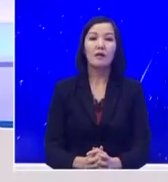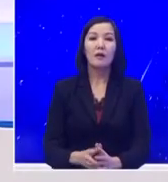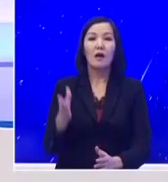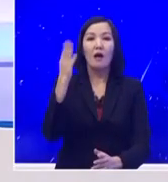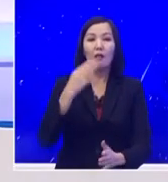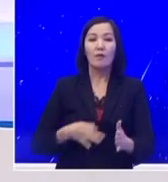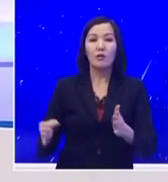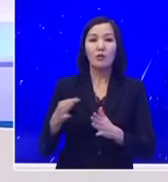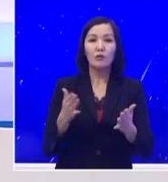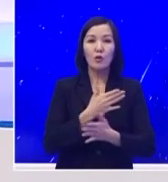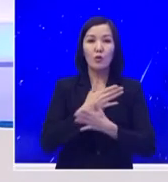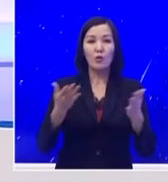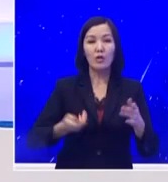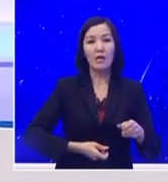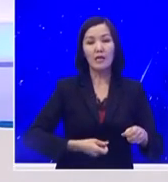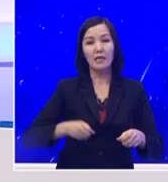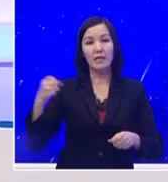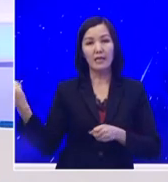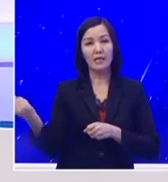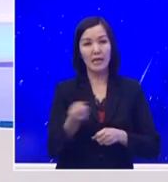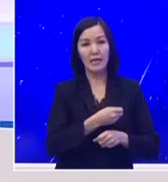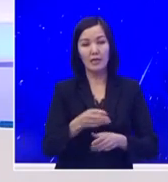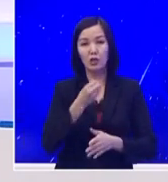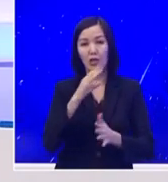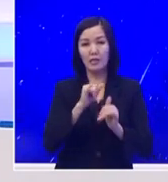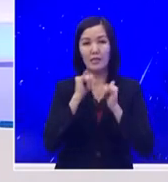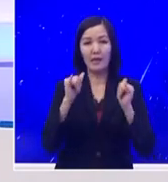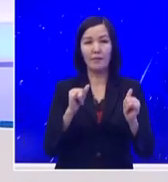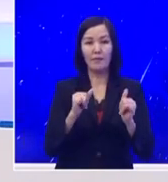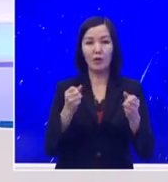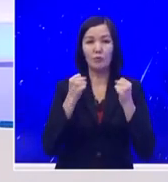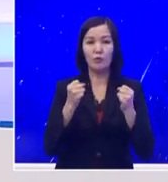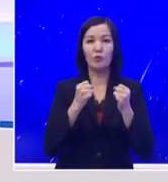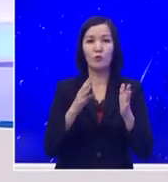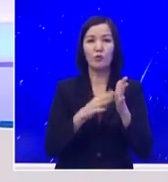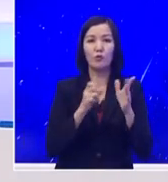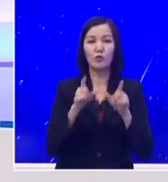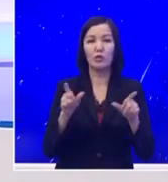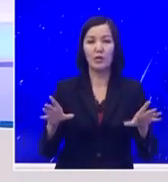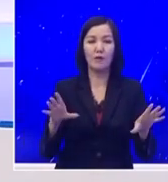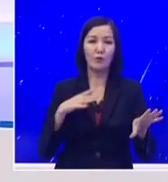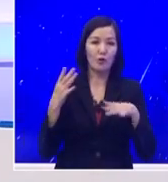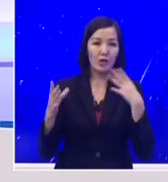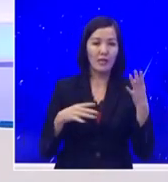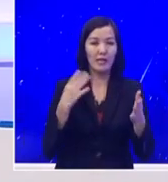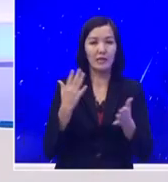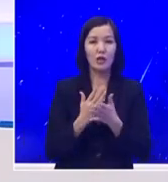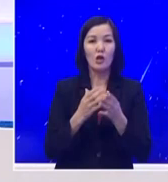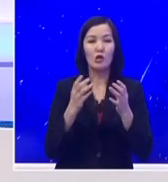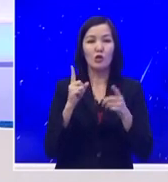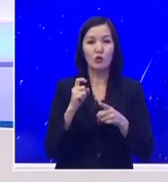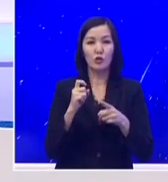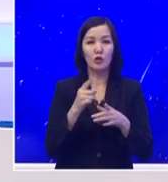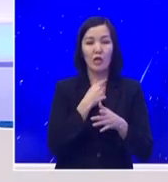Алматы облысында үлкен теннис жақсы дамып келеді. Қазіргі күні өңірде бұл спорт түрімен 900-ден аса адам тұрақты айналысады. Оның